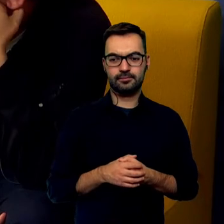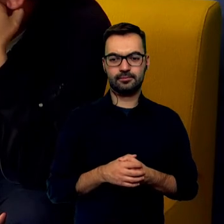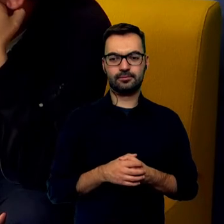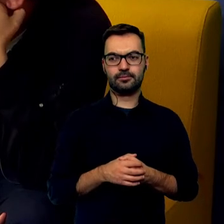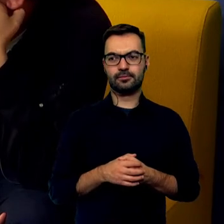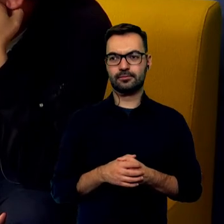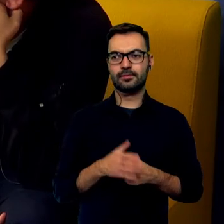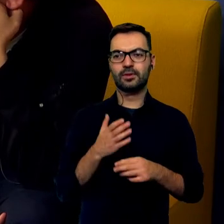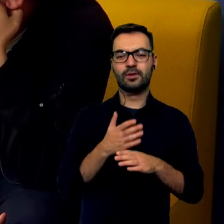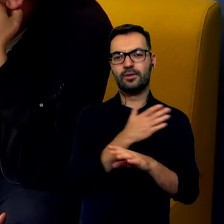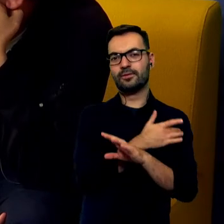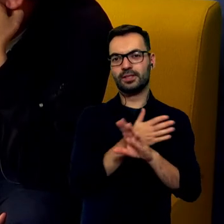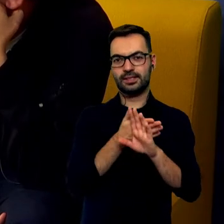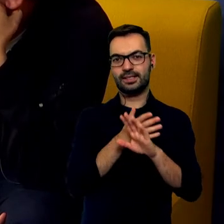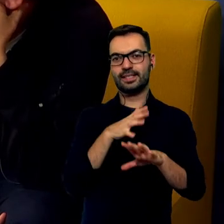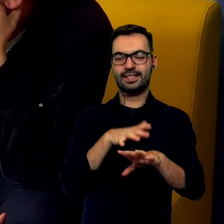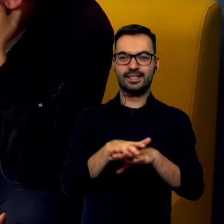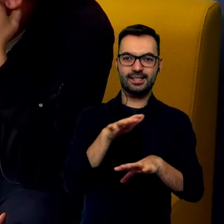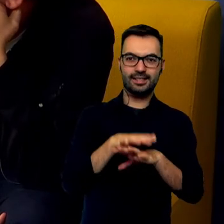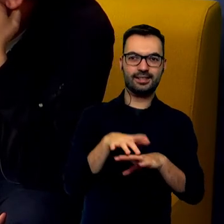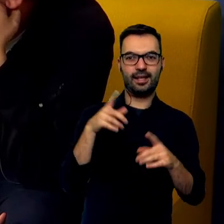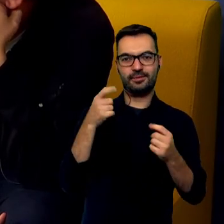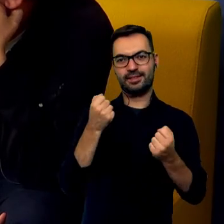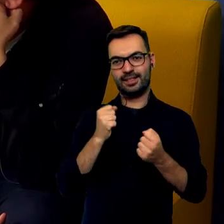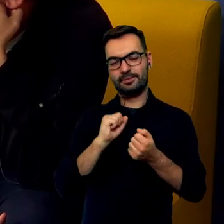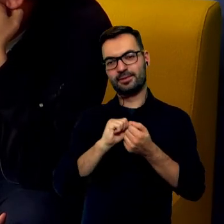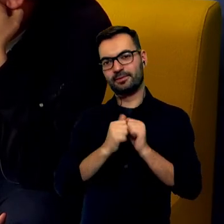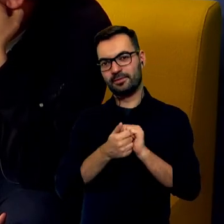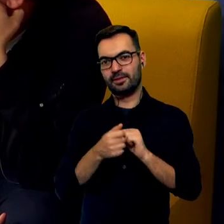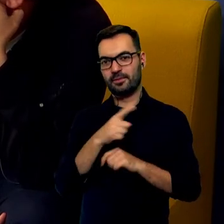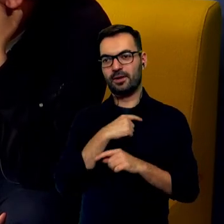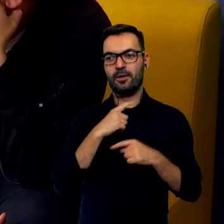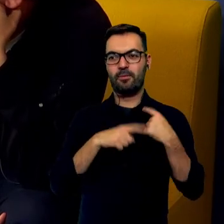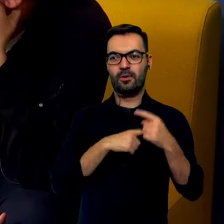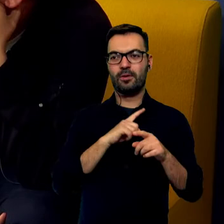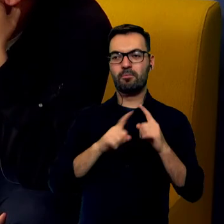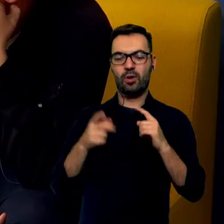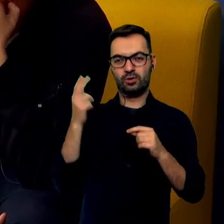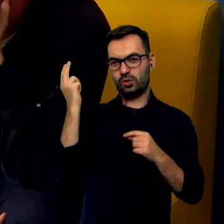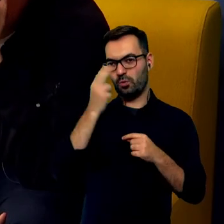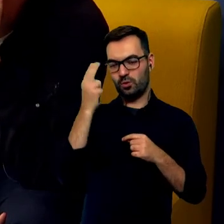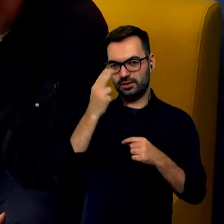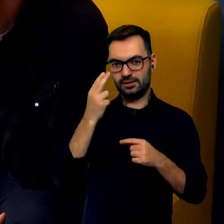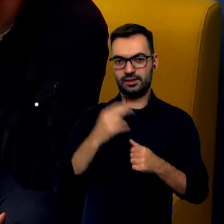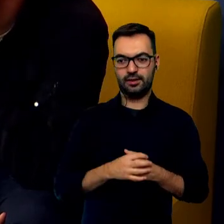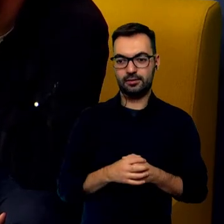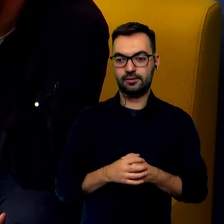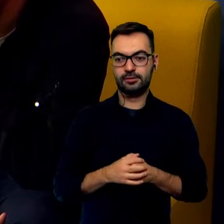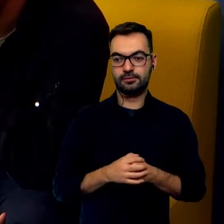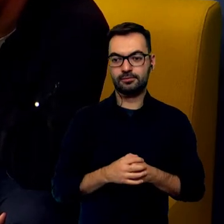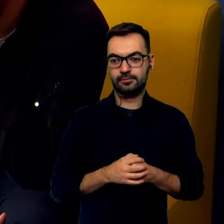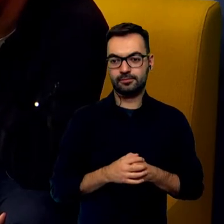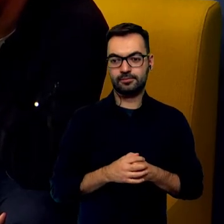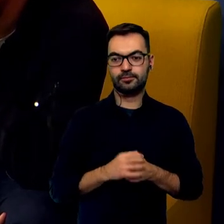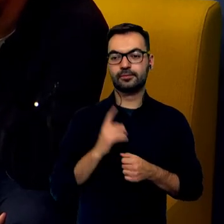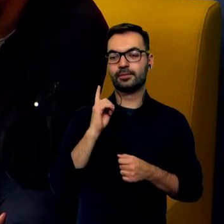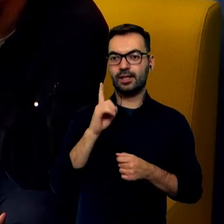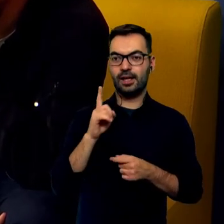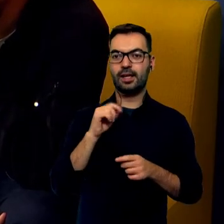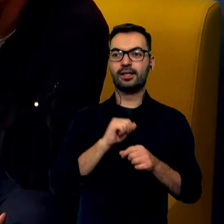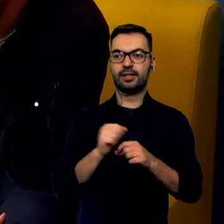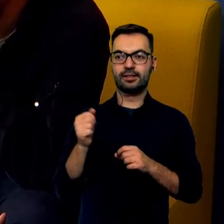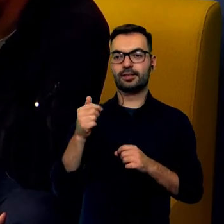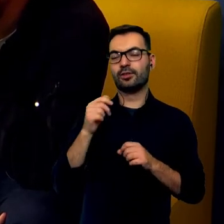staramy się wyjść tak naprawdę, jako to pokolenie postkomunistyczne, ale jednocześnie jest